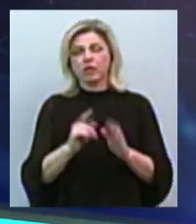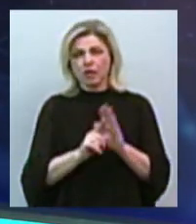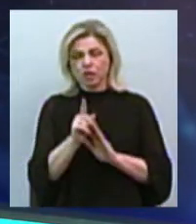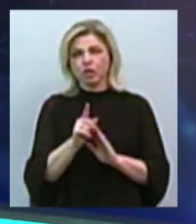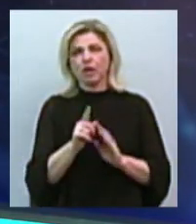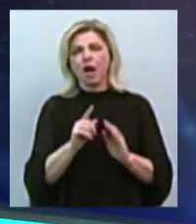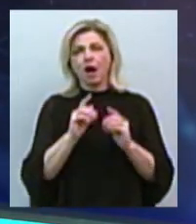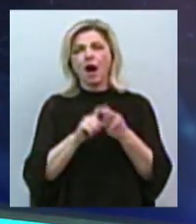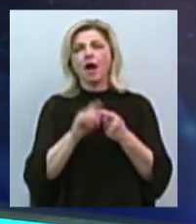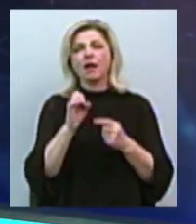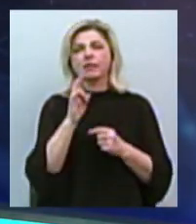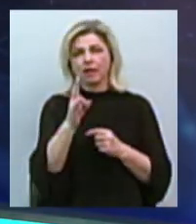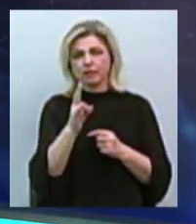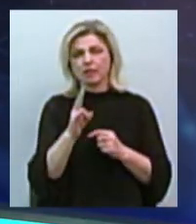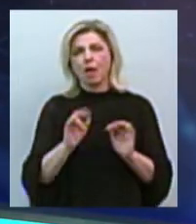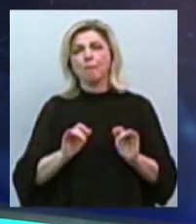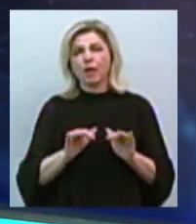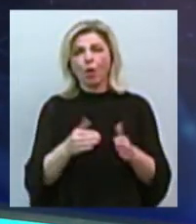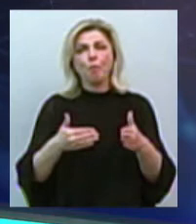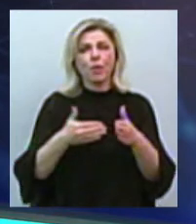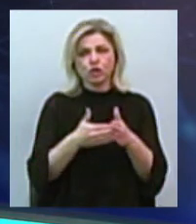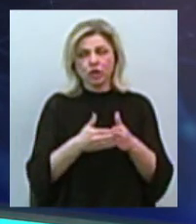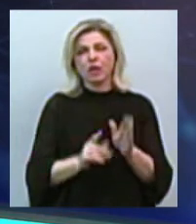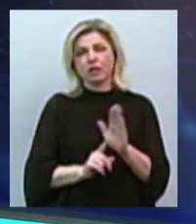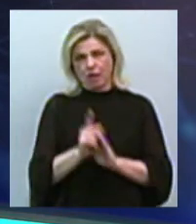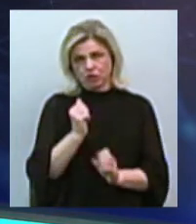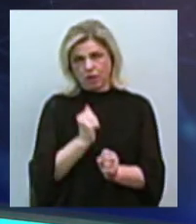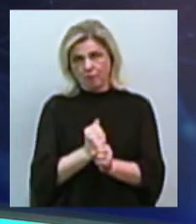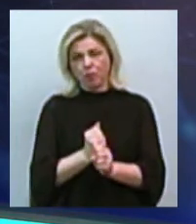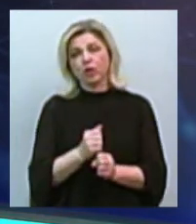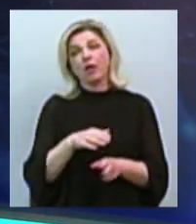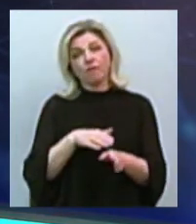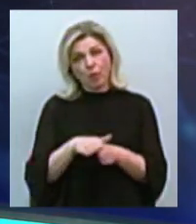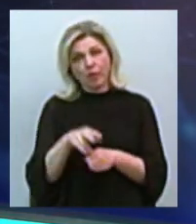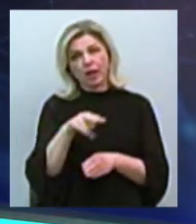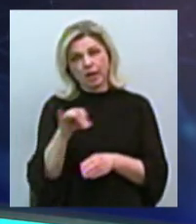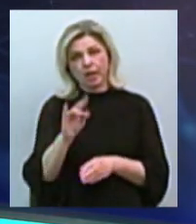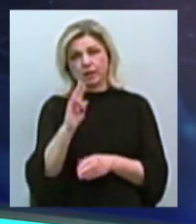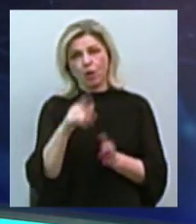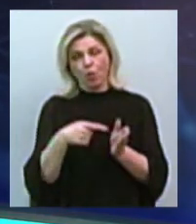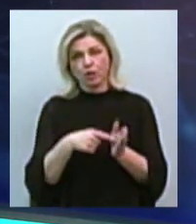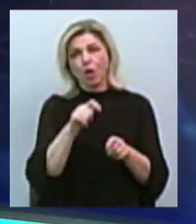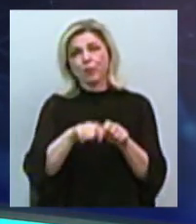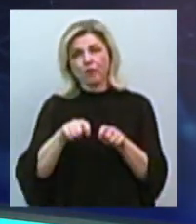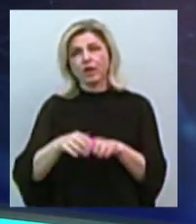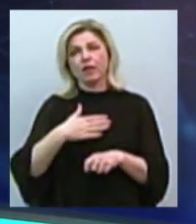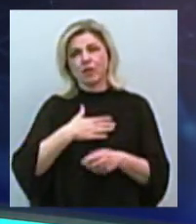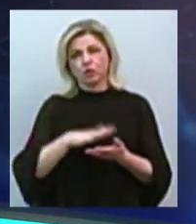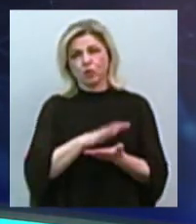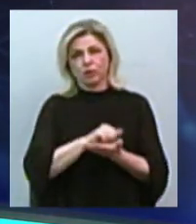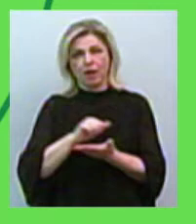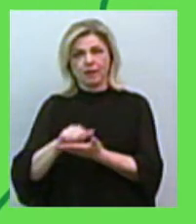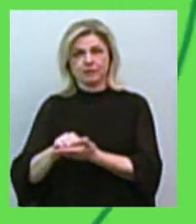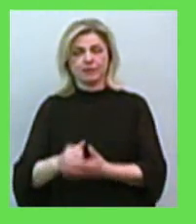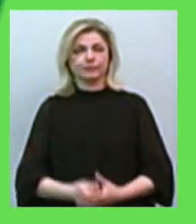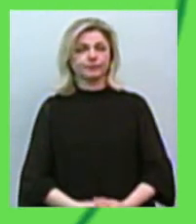обмеження, запроваджені Кабінетом міністрів України. Чи дотримуються їх у Миколаєві, перевіряли Олександр Гордієнко та Ігор Чорний.